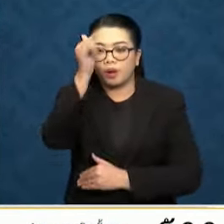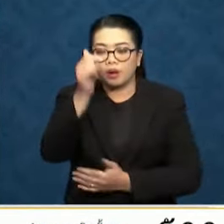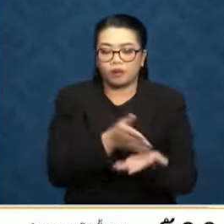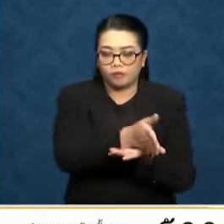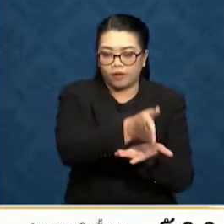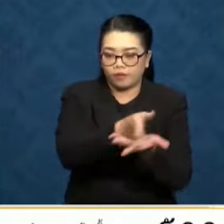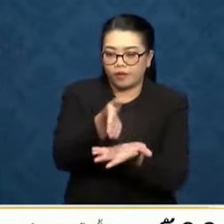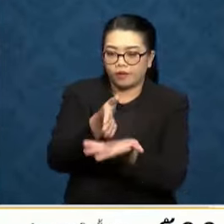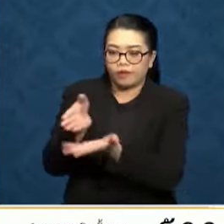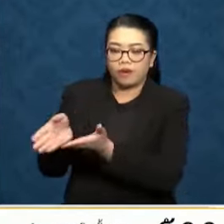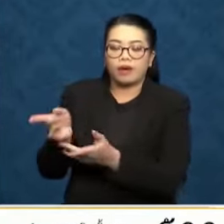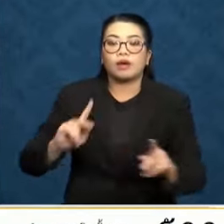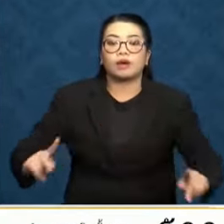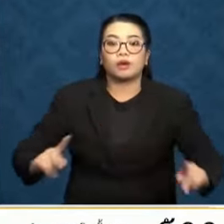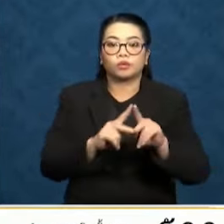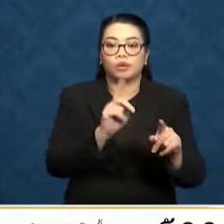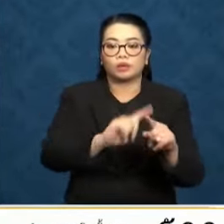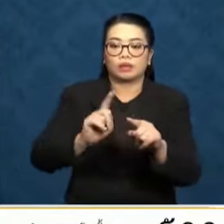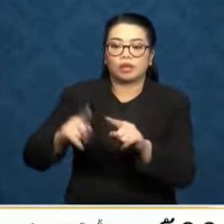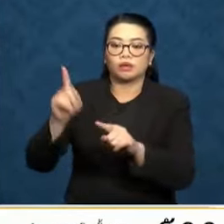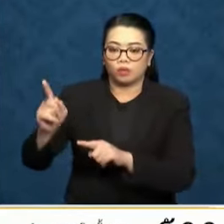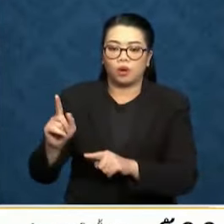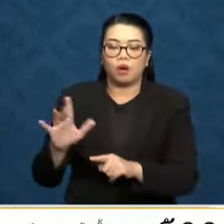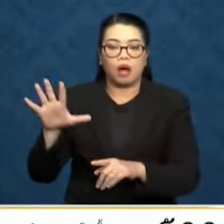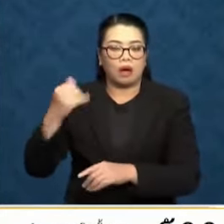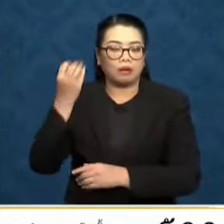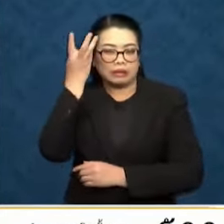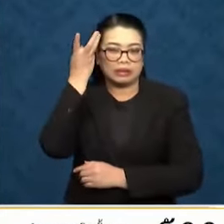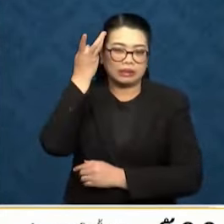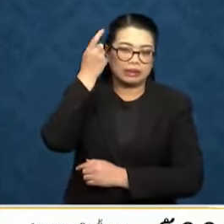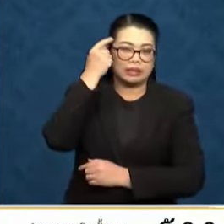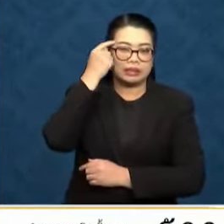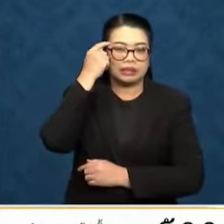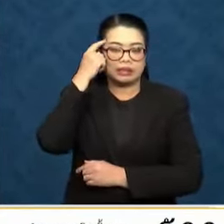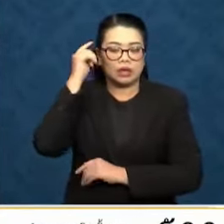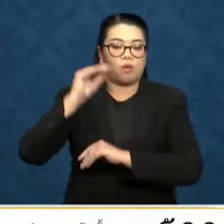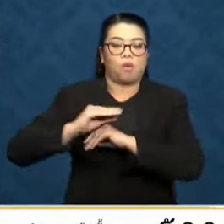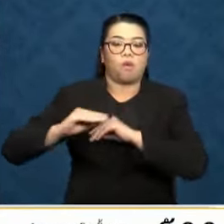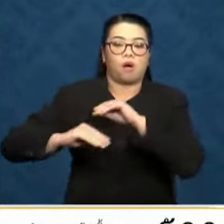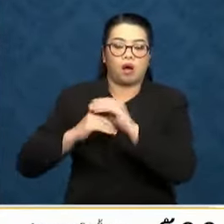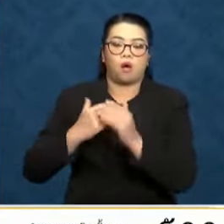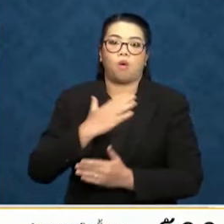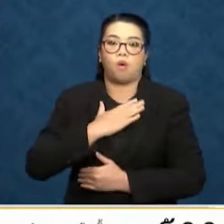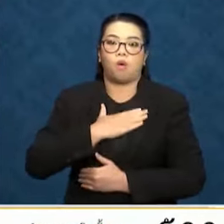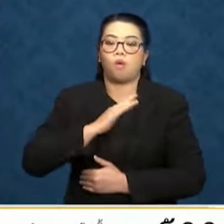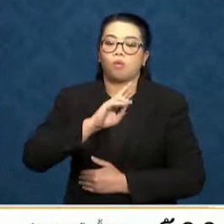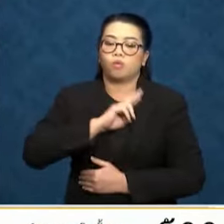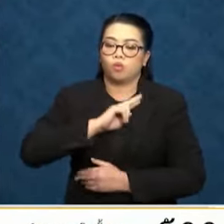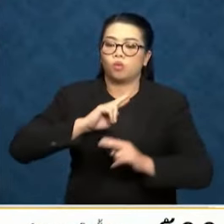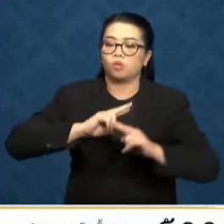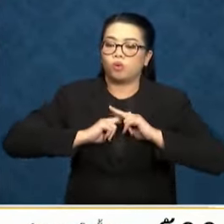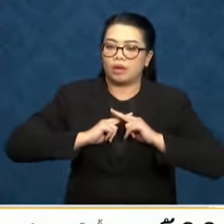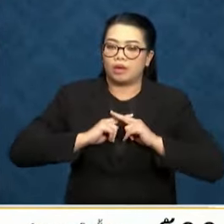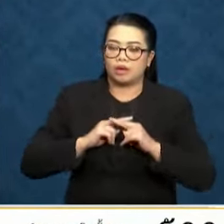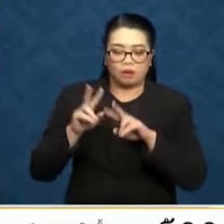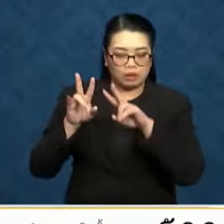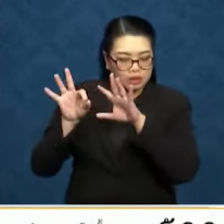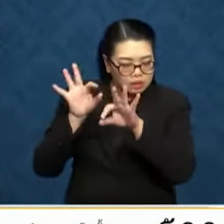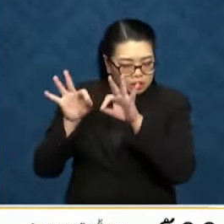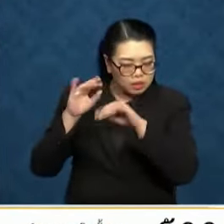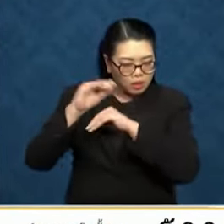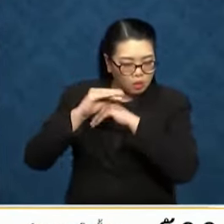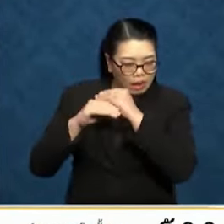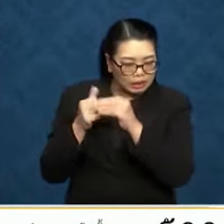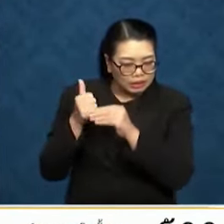ค่ะจะต้องนะคะเค้นสมองเค้นโครงการออกมาค่ะคัดสรรอย่างถี่ถ้วนให้ได้